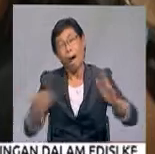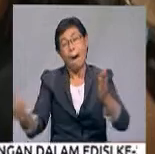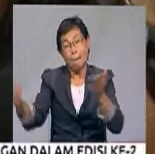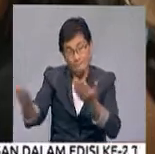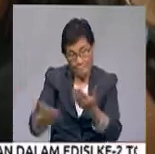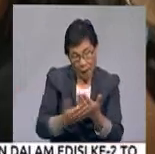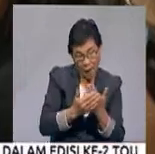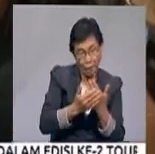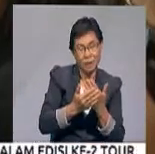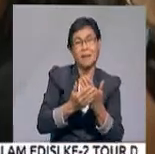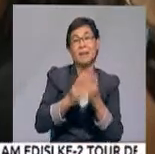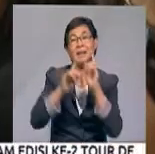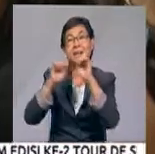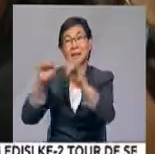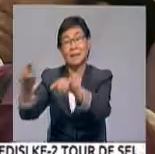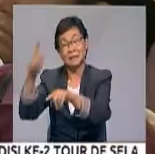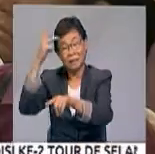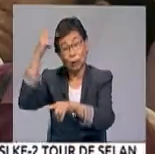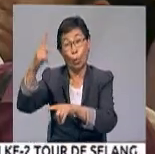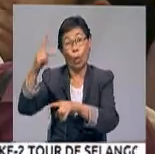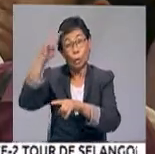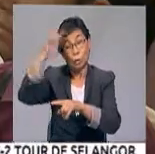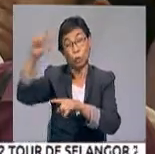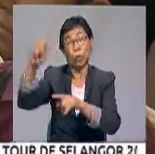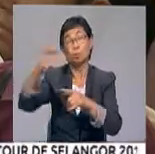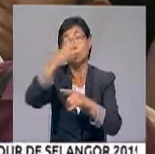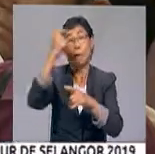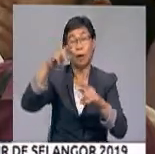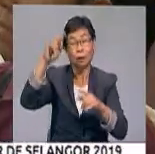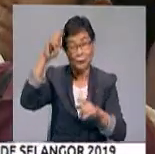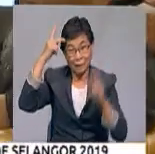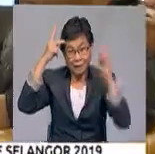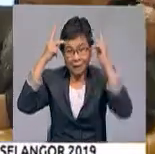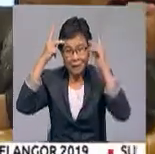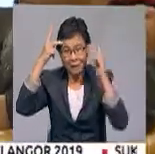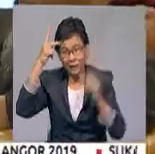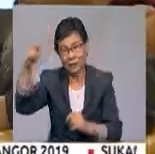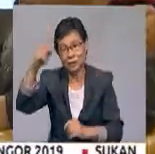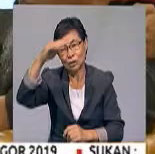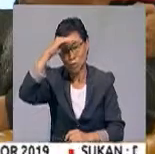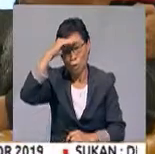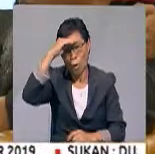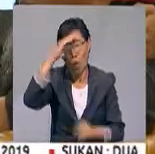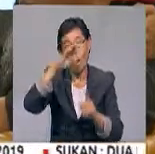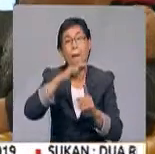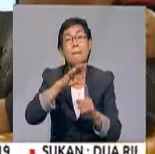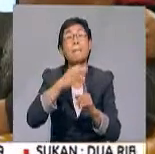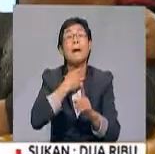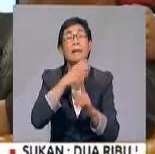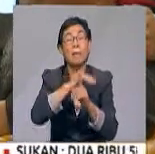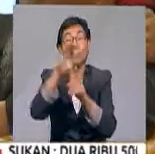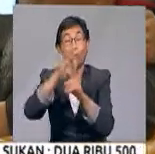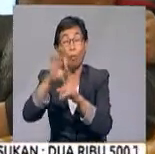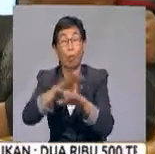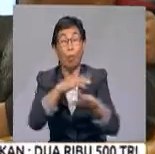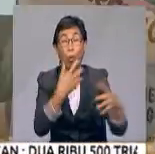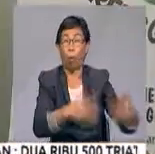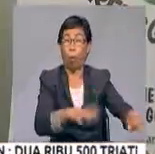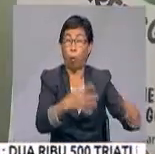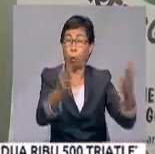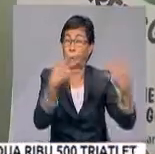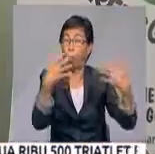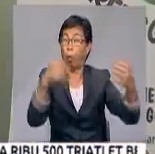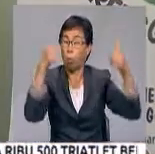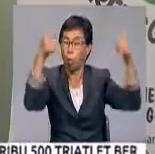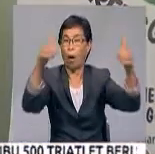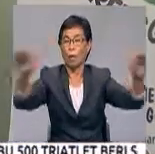iaitu Terengganu. Ekoran sambutan hangat di Kelantan, Johor, Perak dan di Pulau Pinang. Jelajah Planet Animasi diteruskan sebagai penutup